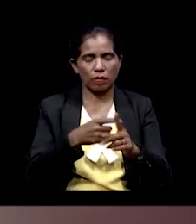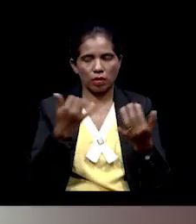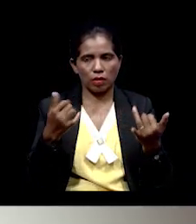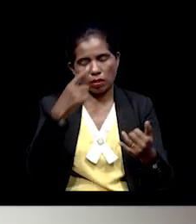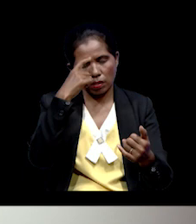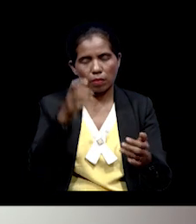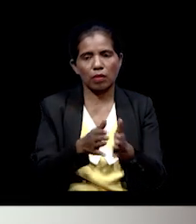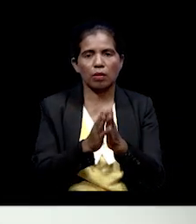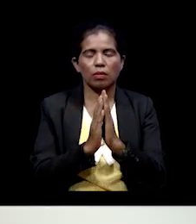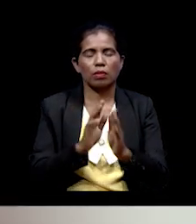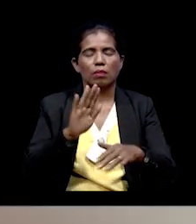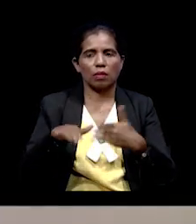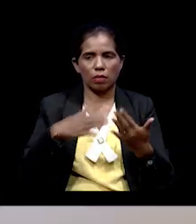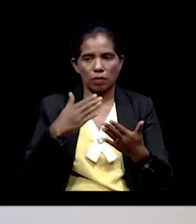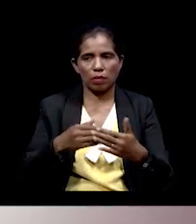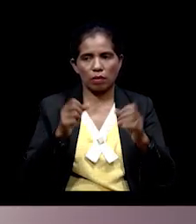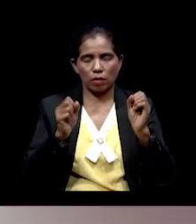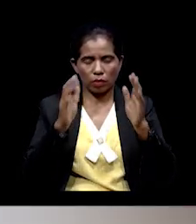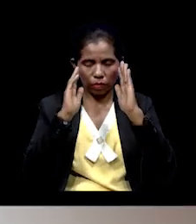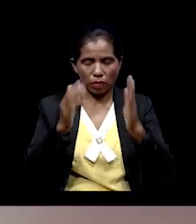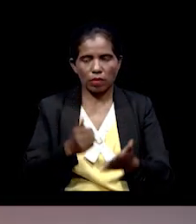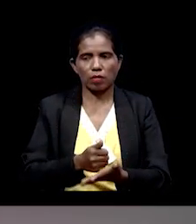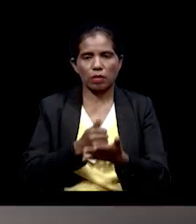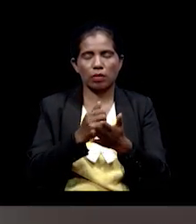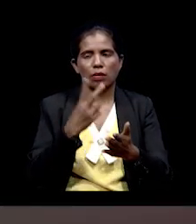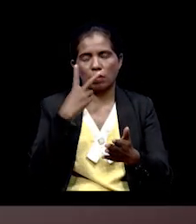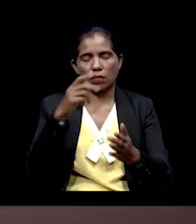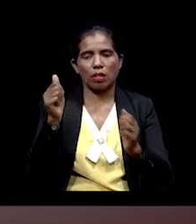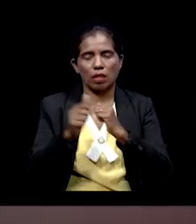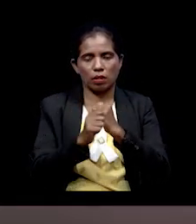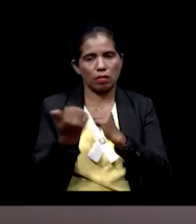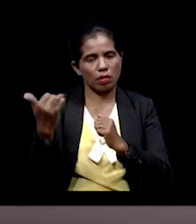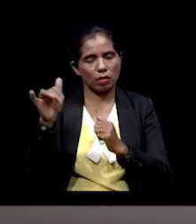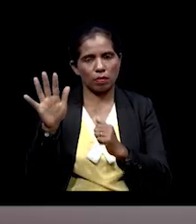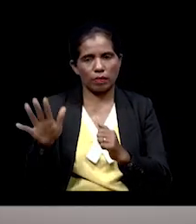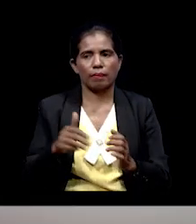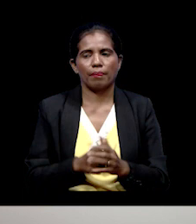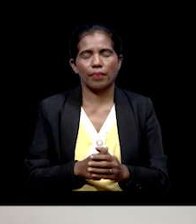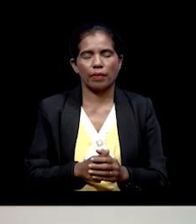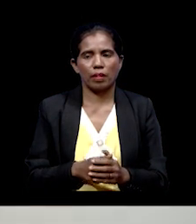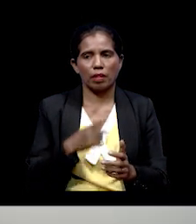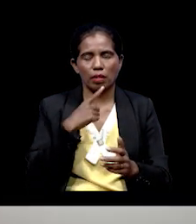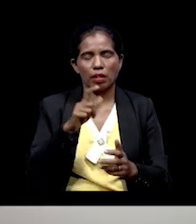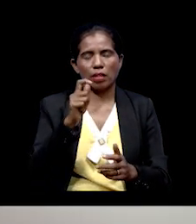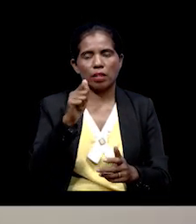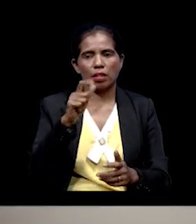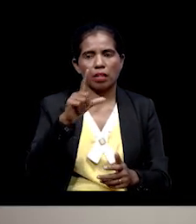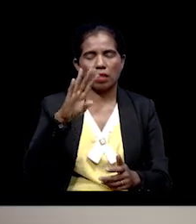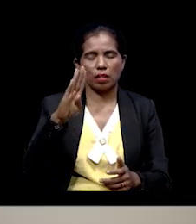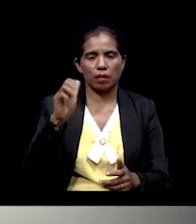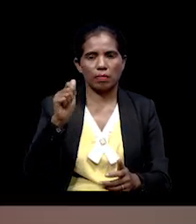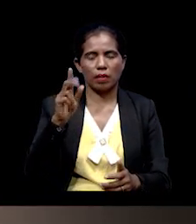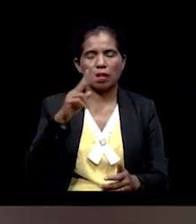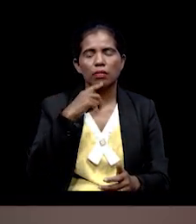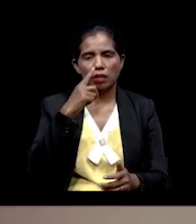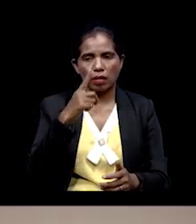tamane husu ba parte kompetenti atu toma atensaun kona ba asaung hirak ne. Alain dene portavoz Taliban Jabihullah Mujahid